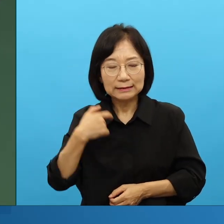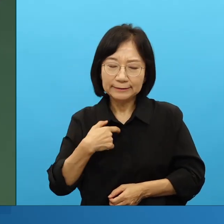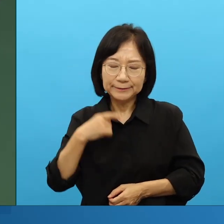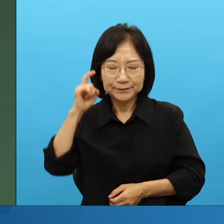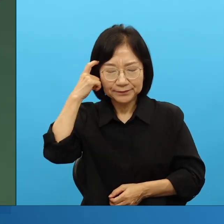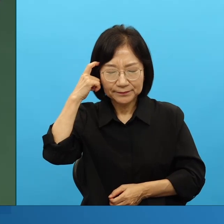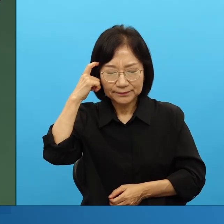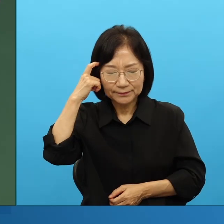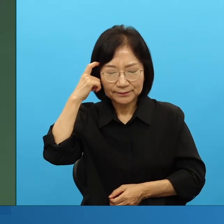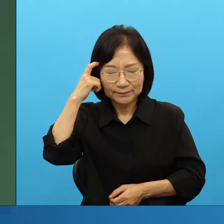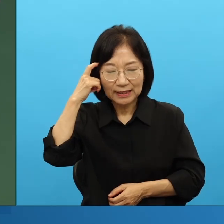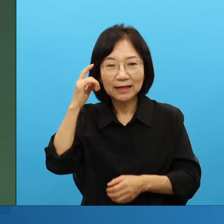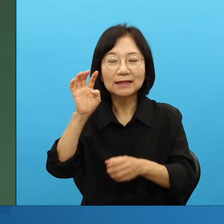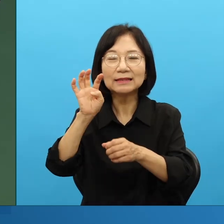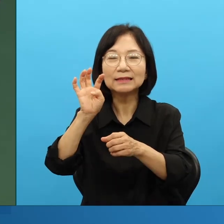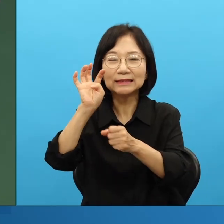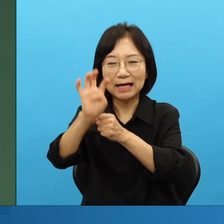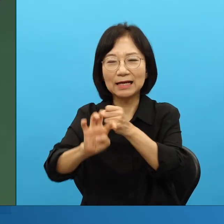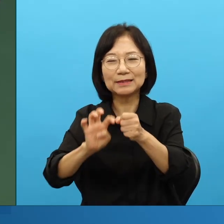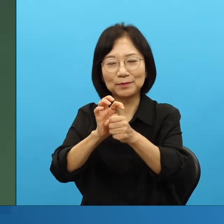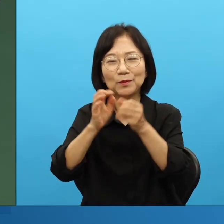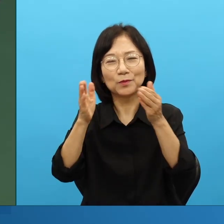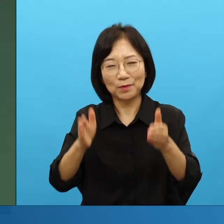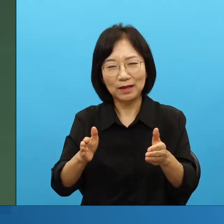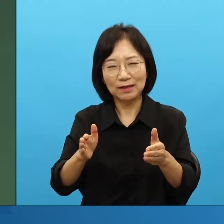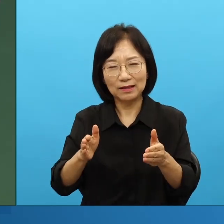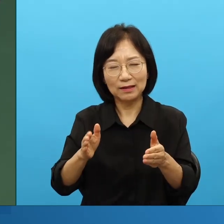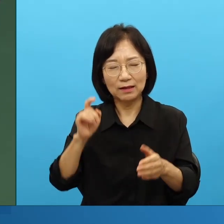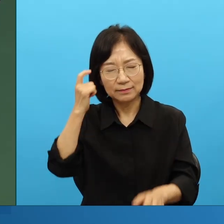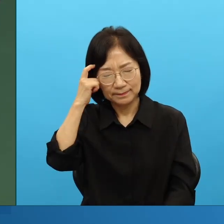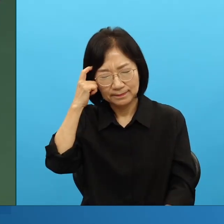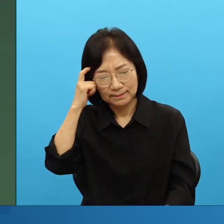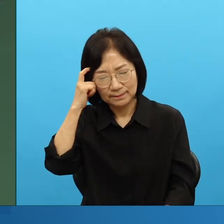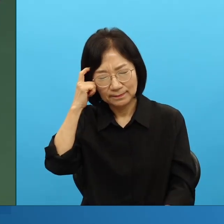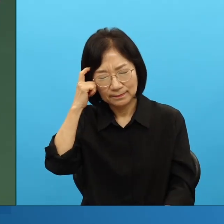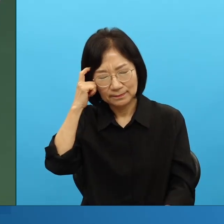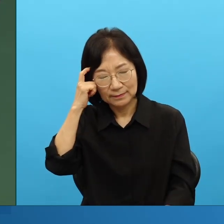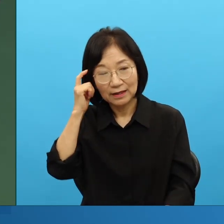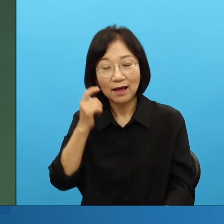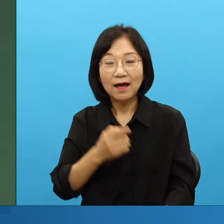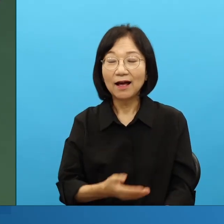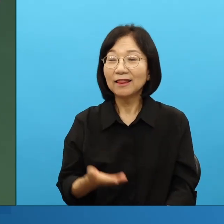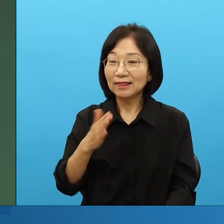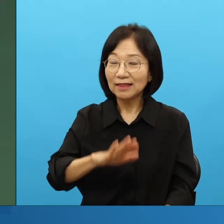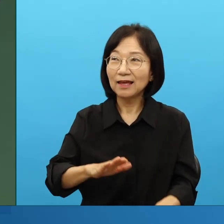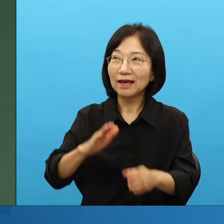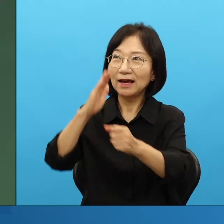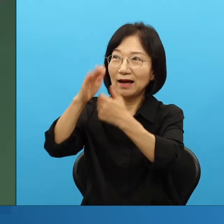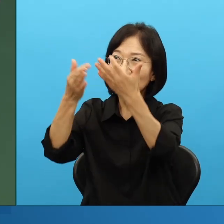自然我40年前已经有了这个苦恼. 그래서 뭐 쉽게 깨달아졌는데 하나님 진정한 근심을 하면 답을 주잖아요.